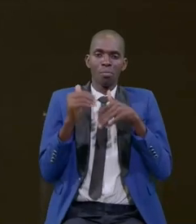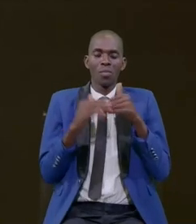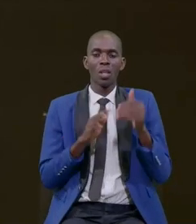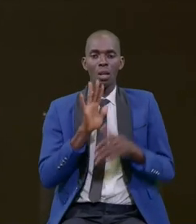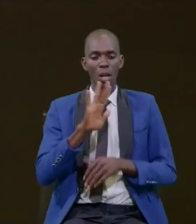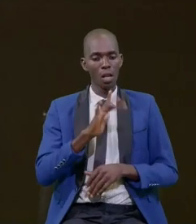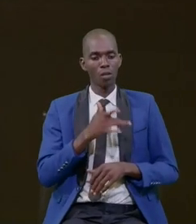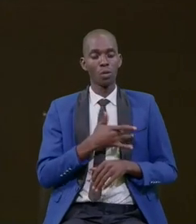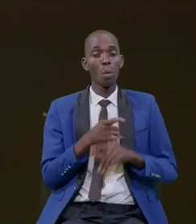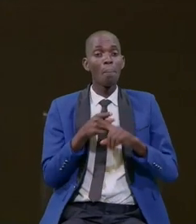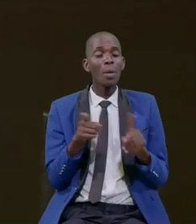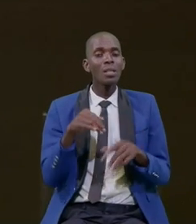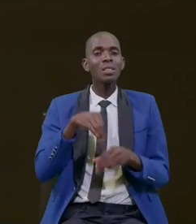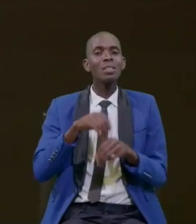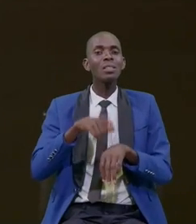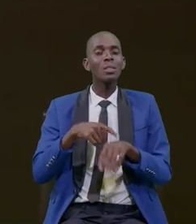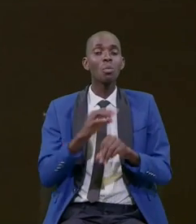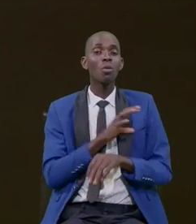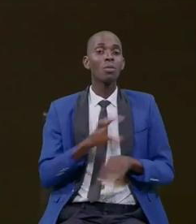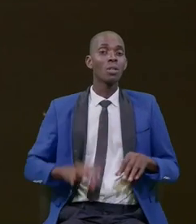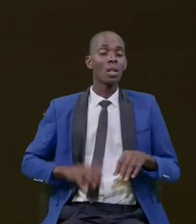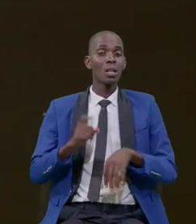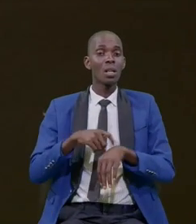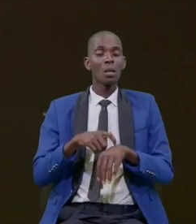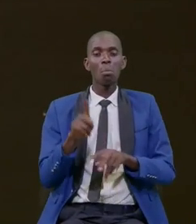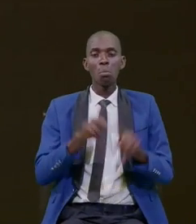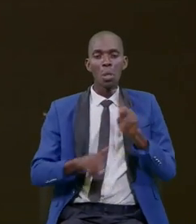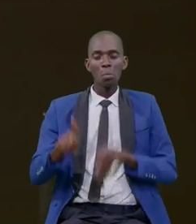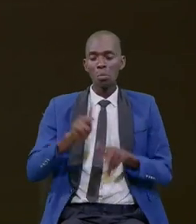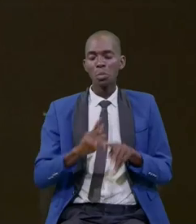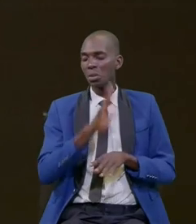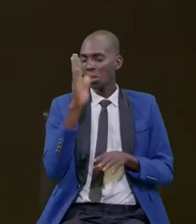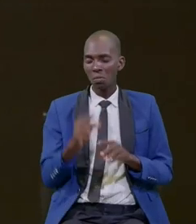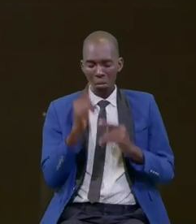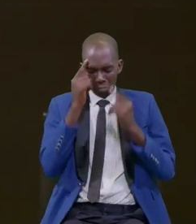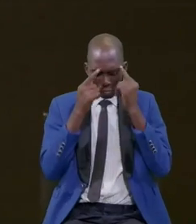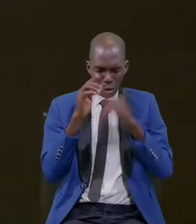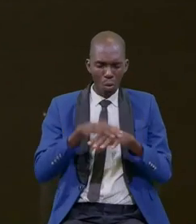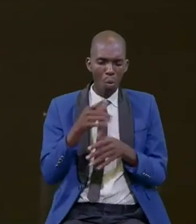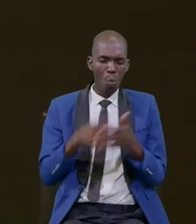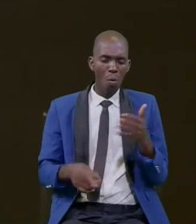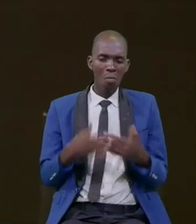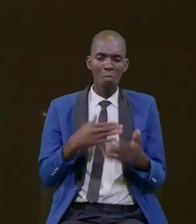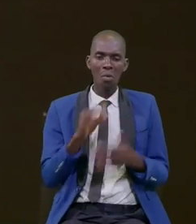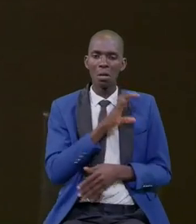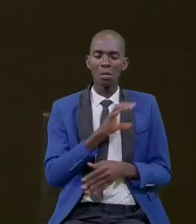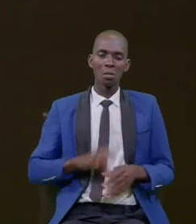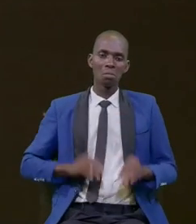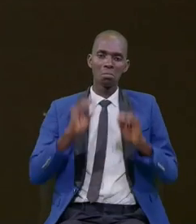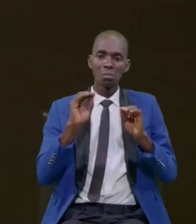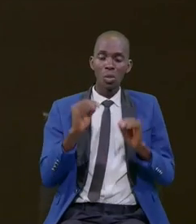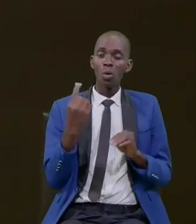conviction et ces gens au temps de Christ n'ont pas pensé à ce qu'ils ont entendu, ils ont fermé leurs